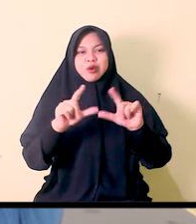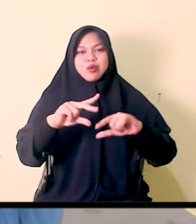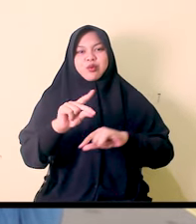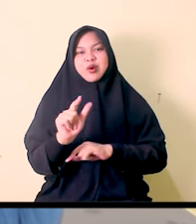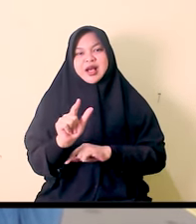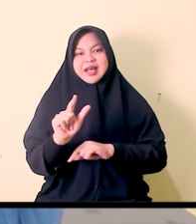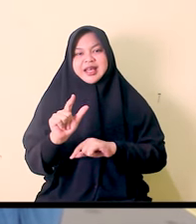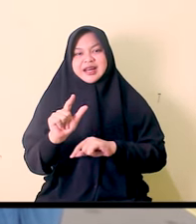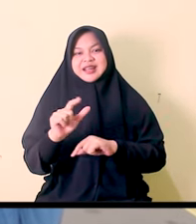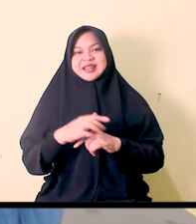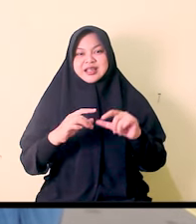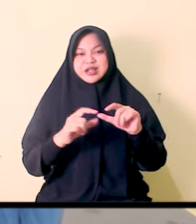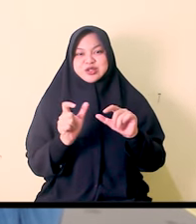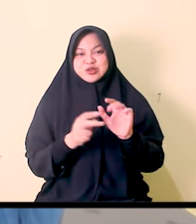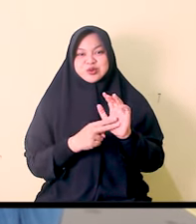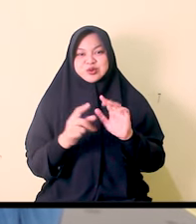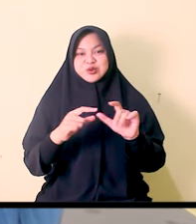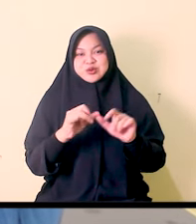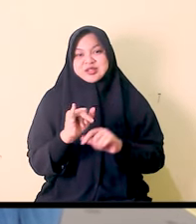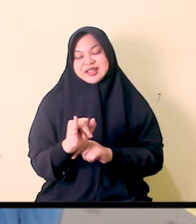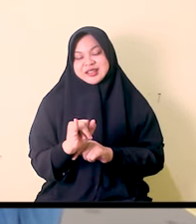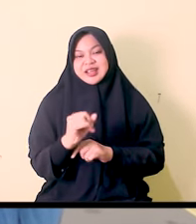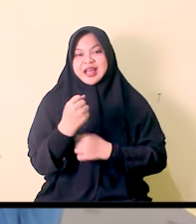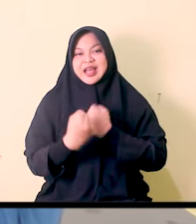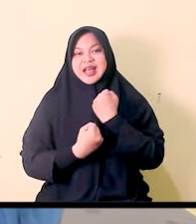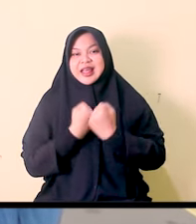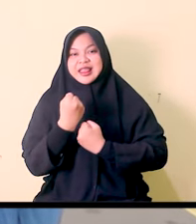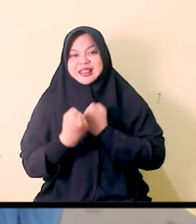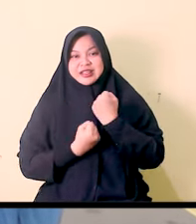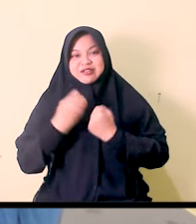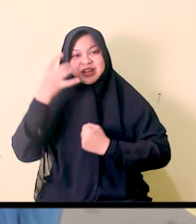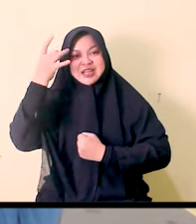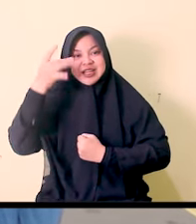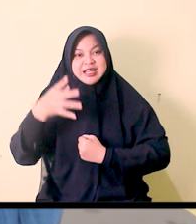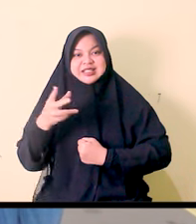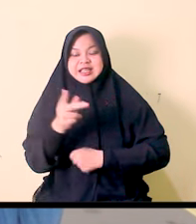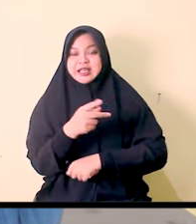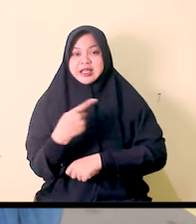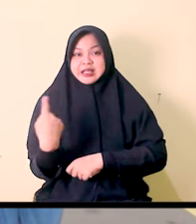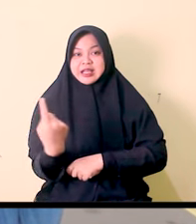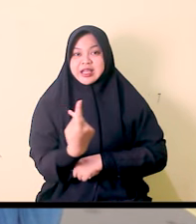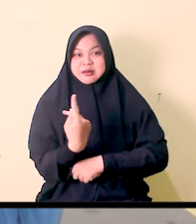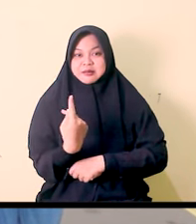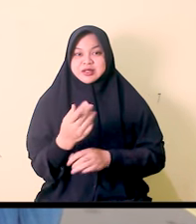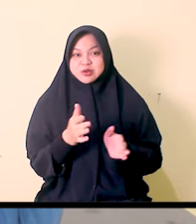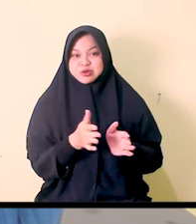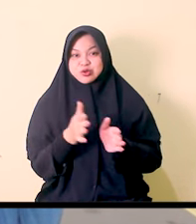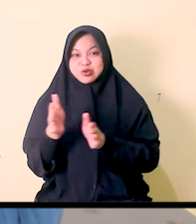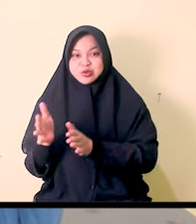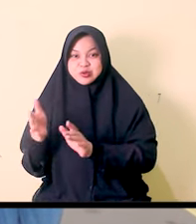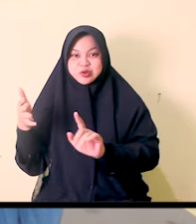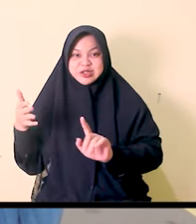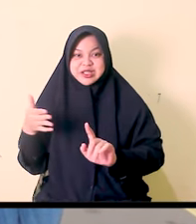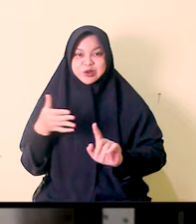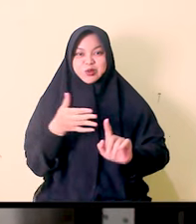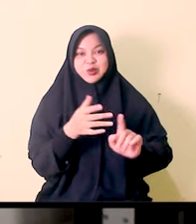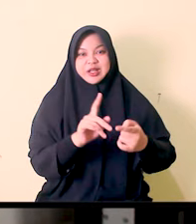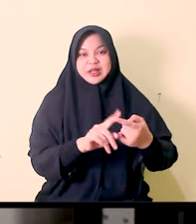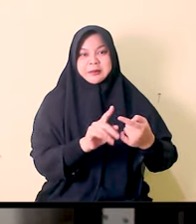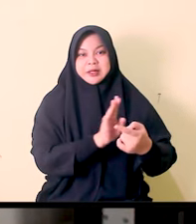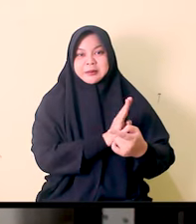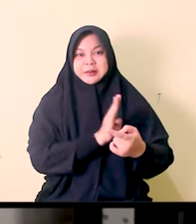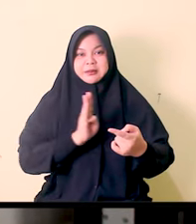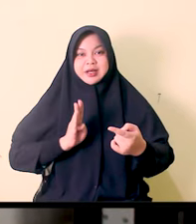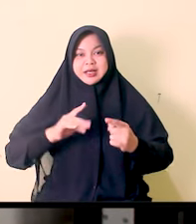kami dan kemudian kemudian diikuti teman-teman pengurus kdd yang ada di tbungan nah